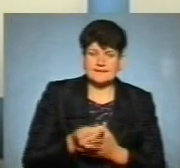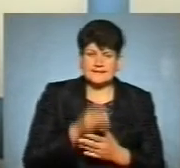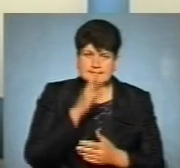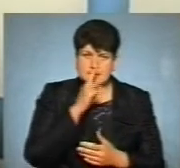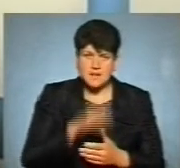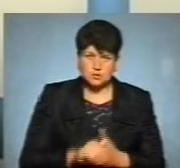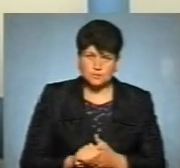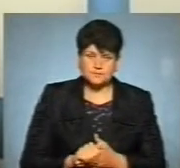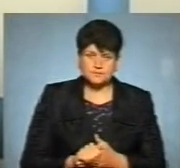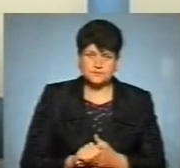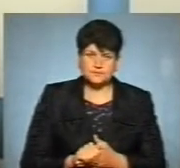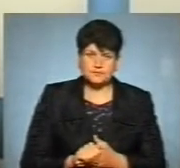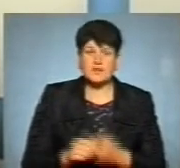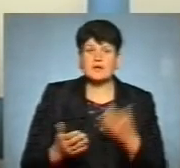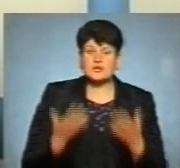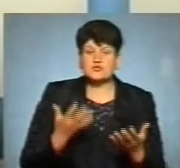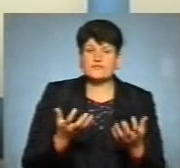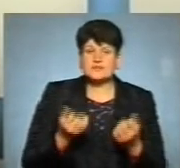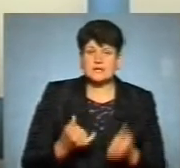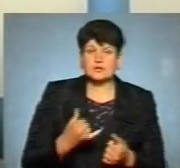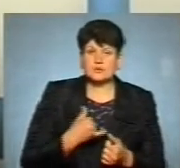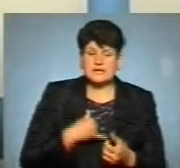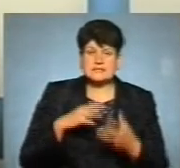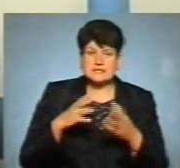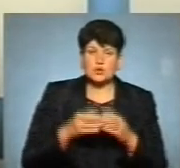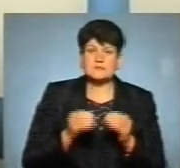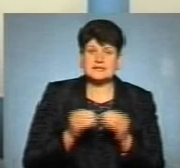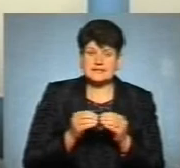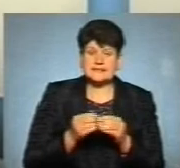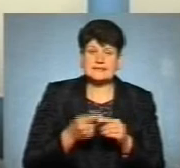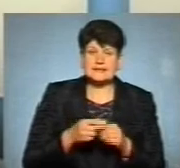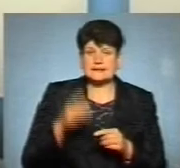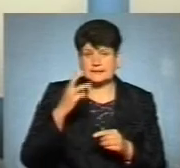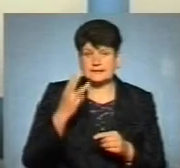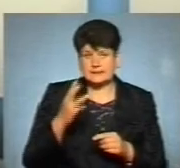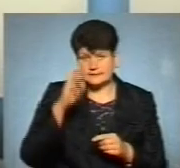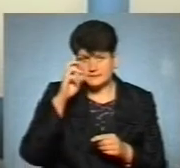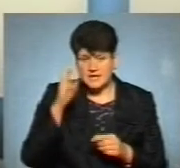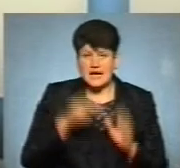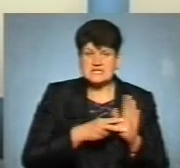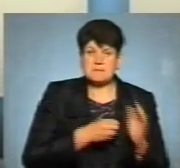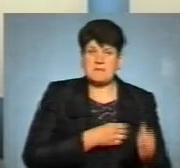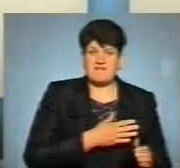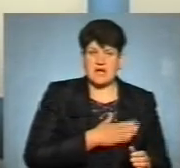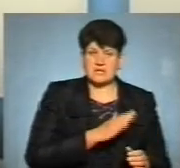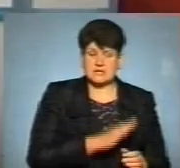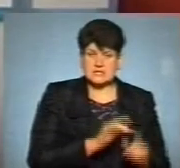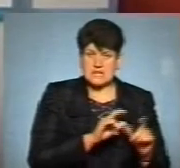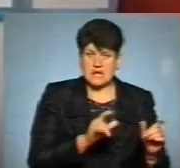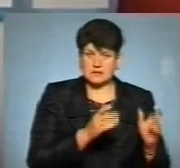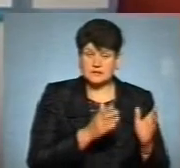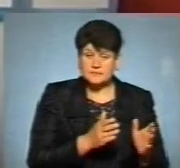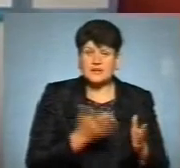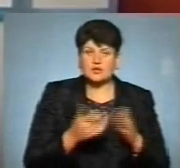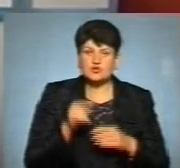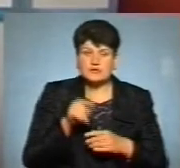зарплату. І якщо взяти в нас загалом з 10, це 3 комунальних, а 7 приватних закладів. Якщо